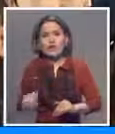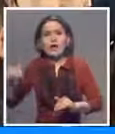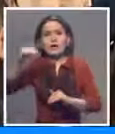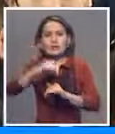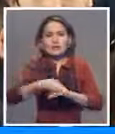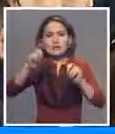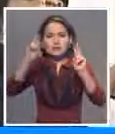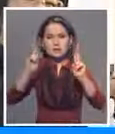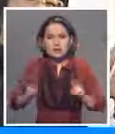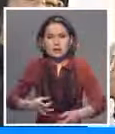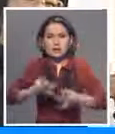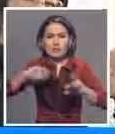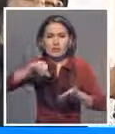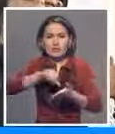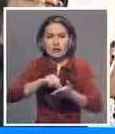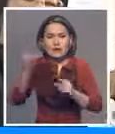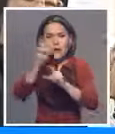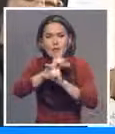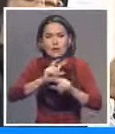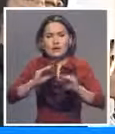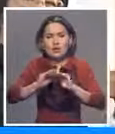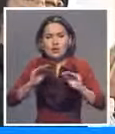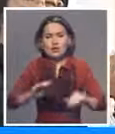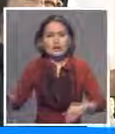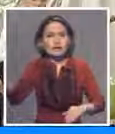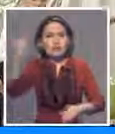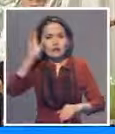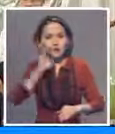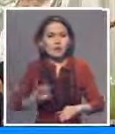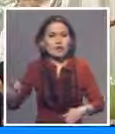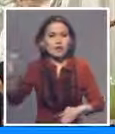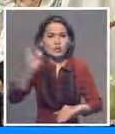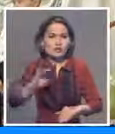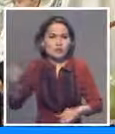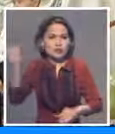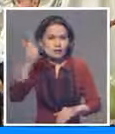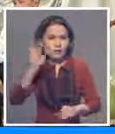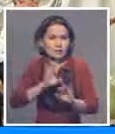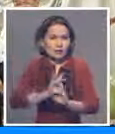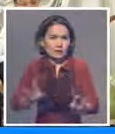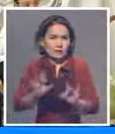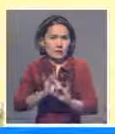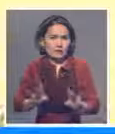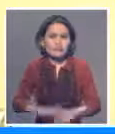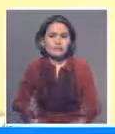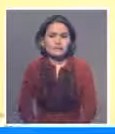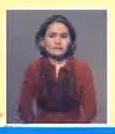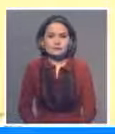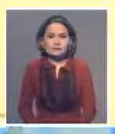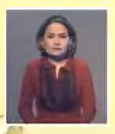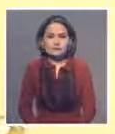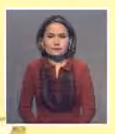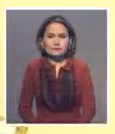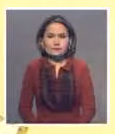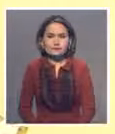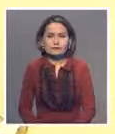арнайы қатысып, мектеп оқушыларына ұстазының ғылым жолындағы еңбектерімен тағылымды өмірі жайлы әңгімелеп берді. Талас